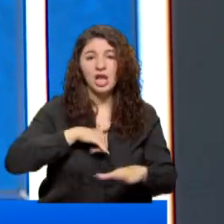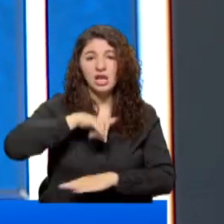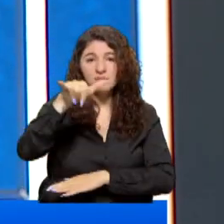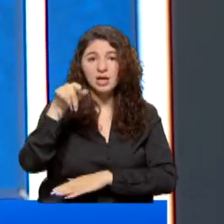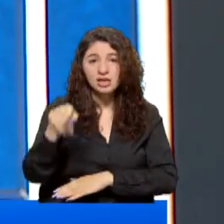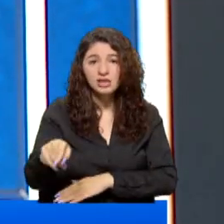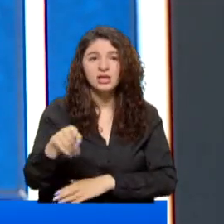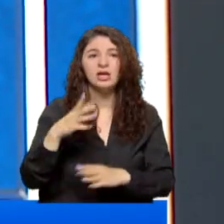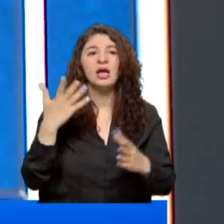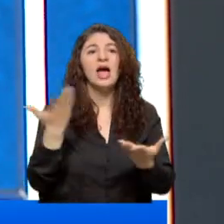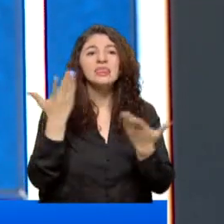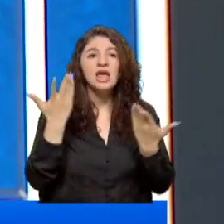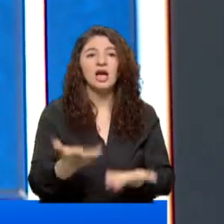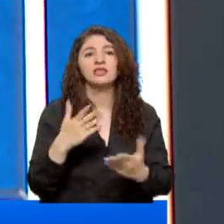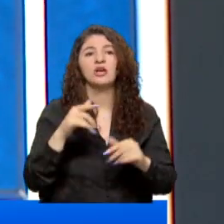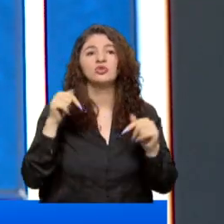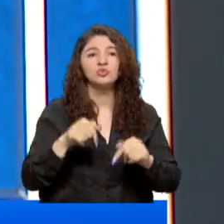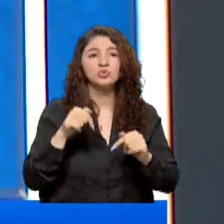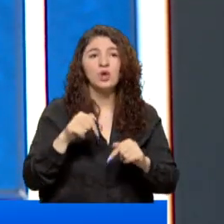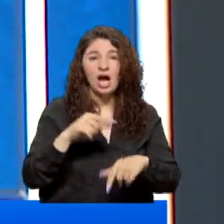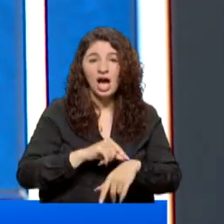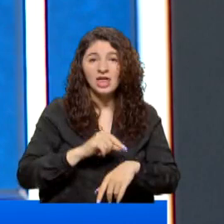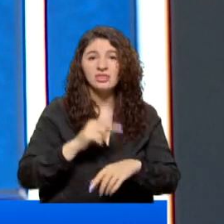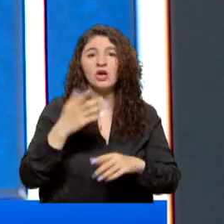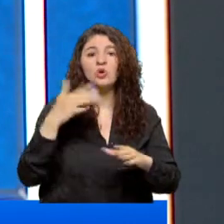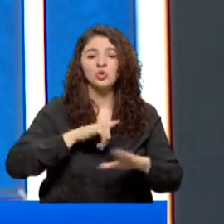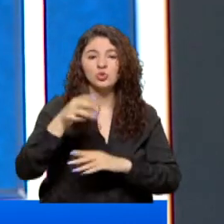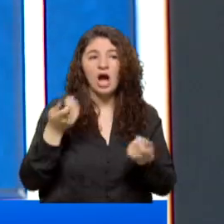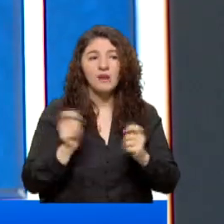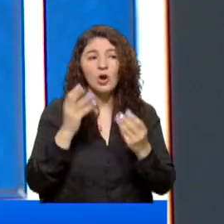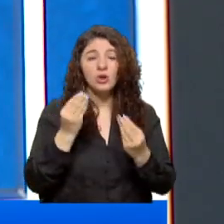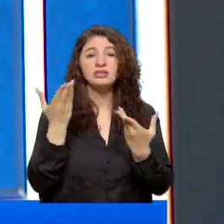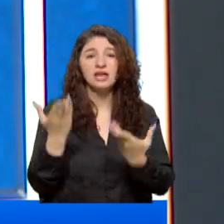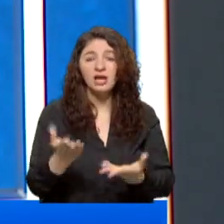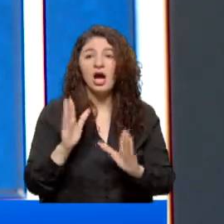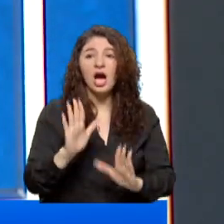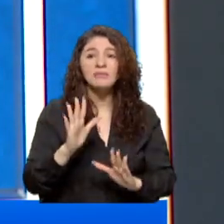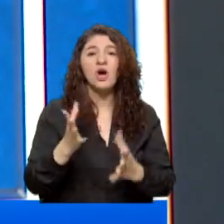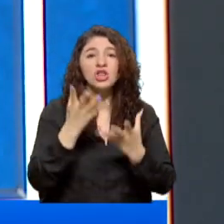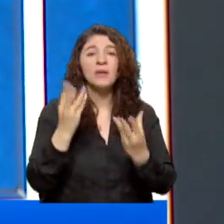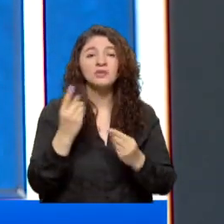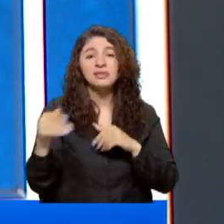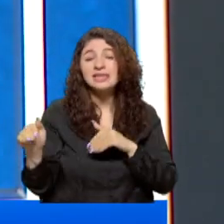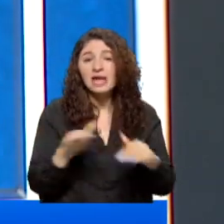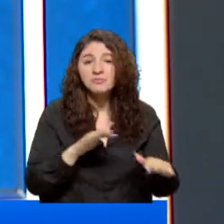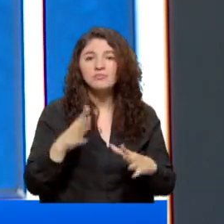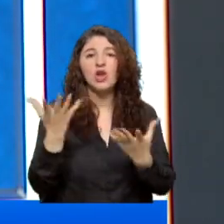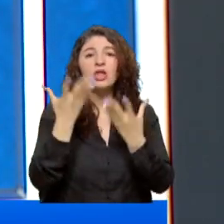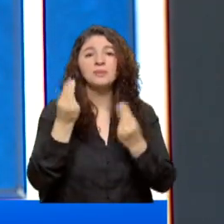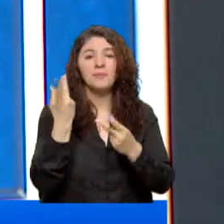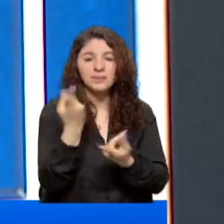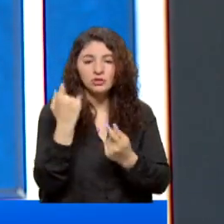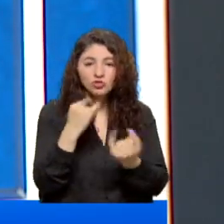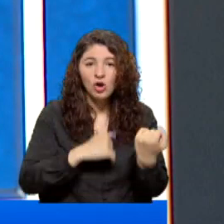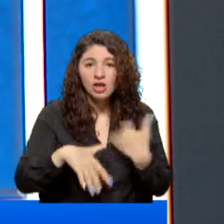Havaalanı Havaalanı her ne kadar şu anda uçuşlara kapatılmış olsa da ama olası bir depremde olası